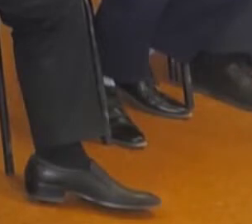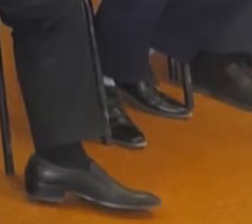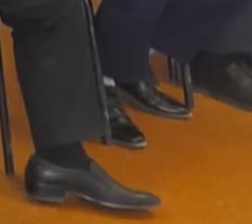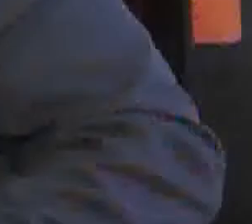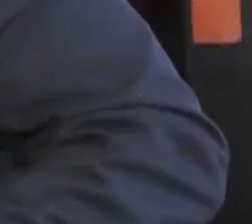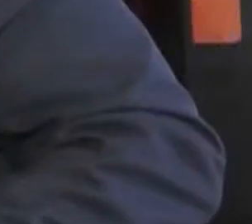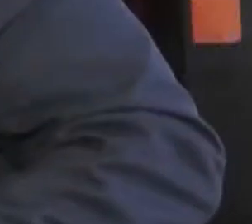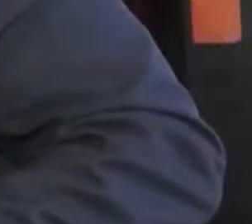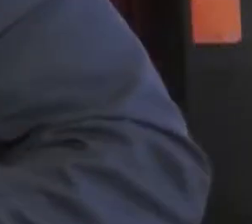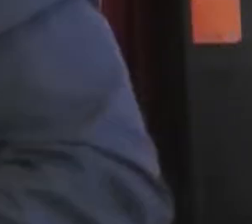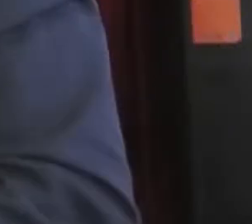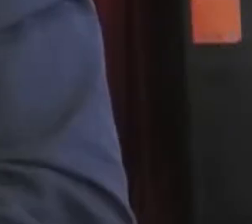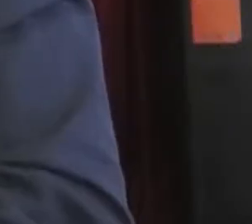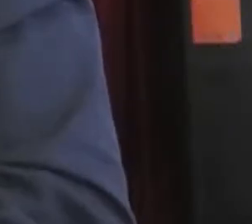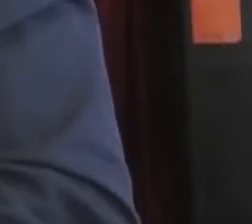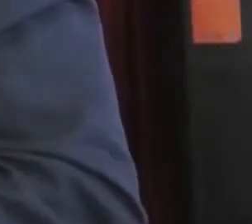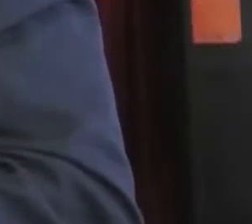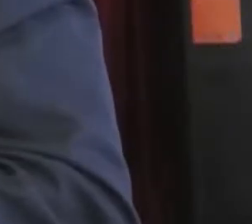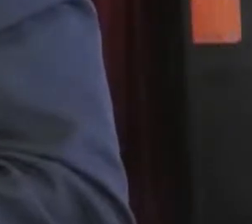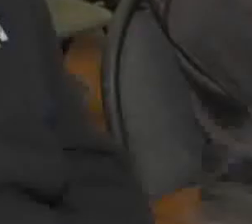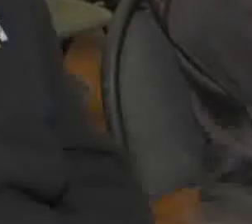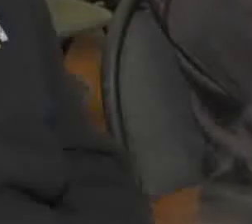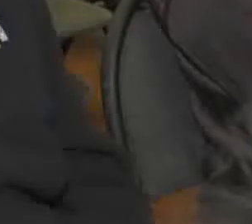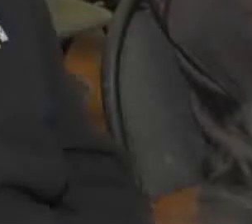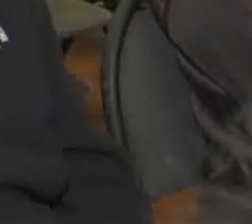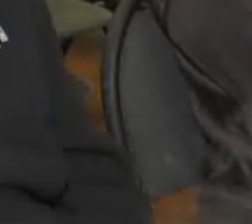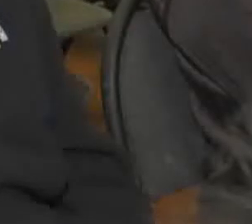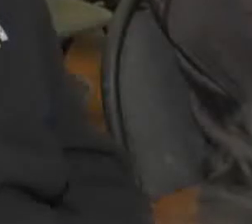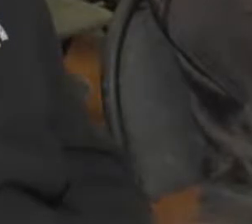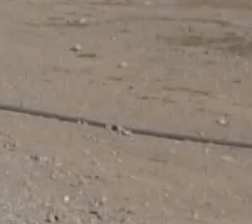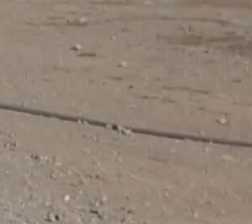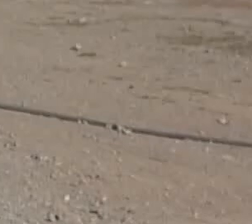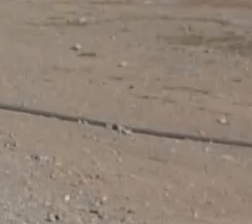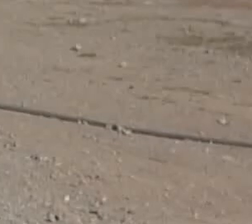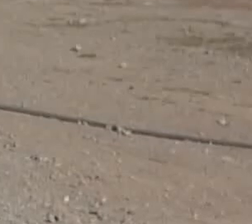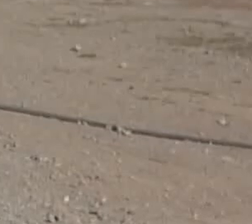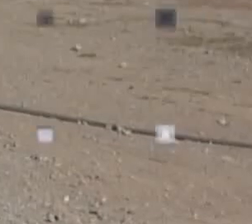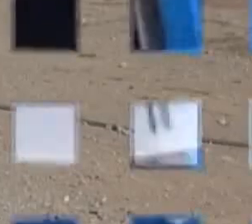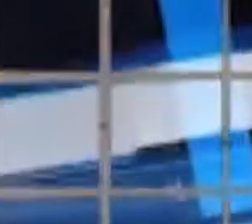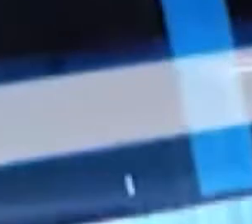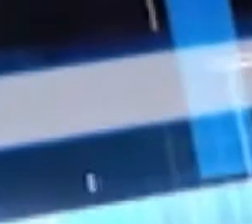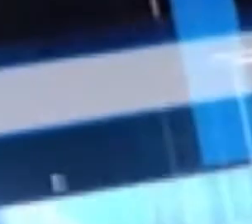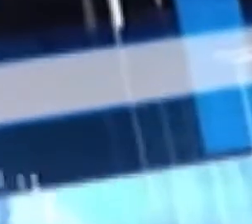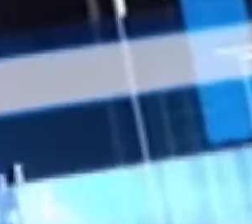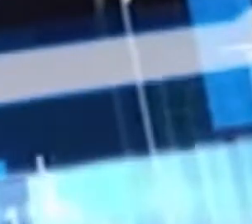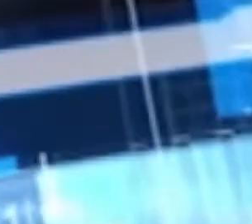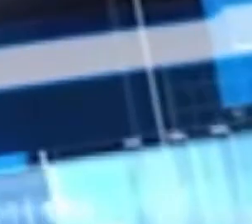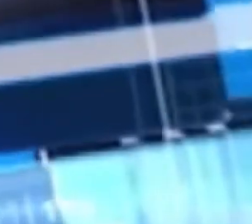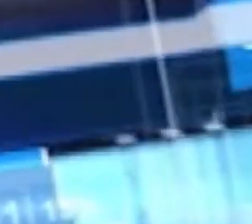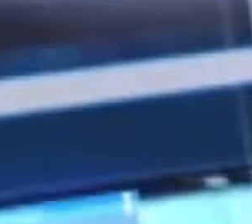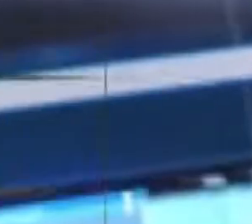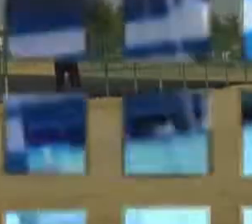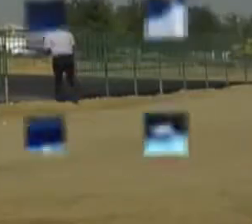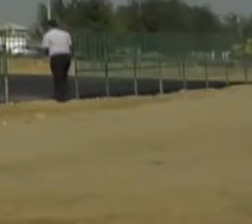Алғабаста сүйінші жаңалық көп. Қала әкімінің міндетін атқарушы Дмитрий Гариков Алғабас ауылдық округінің тұрғындарымен кездесті.